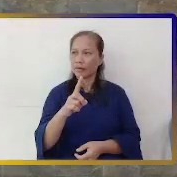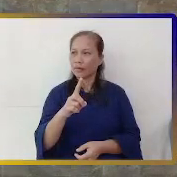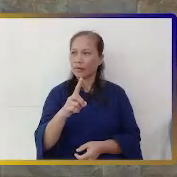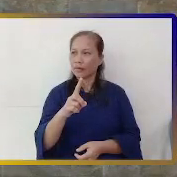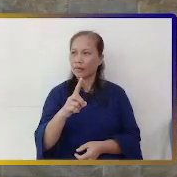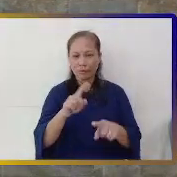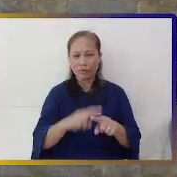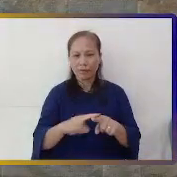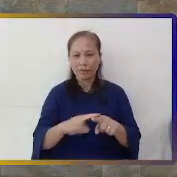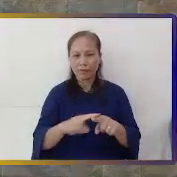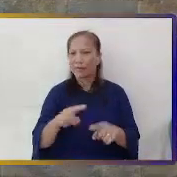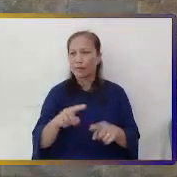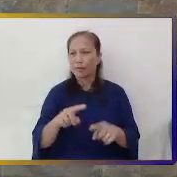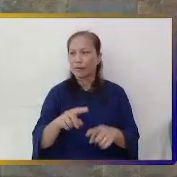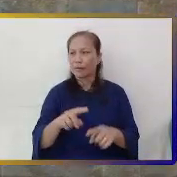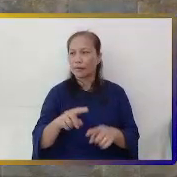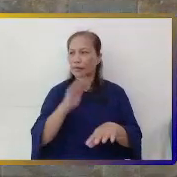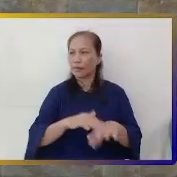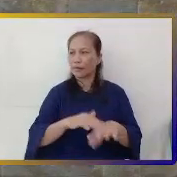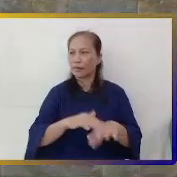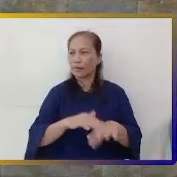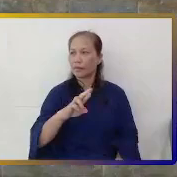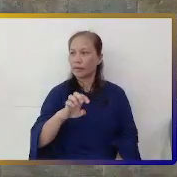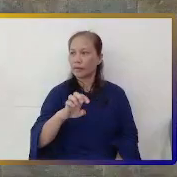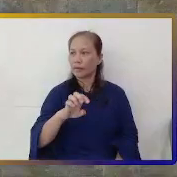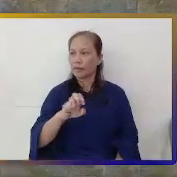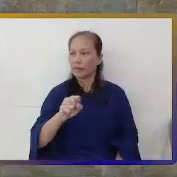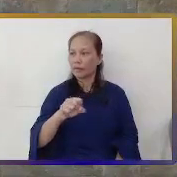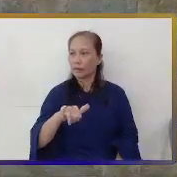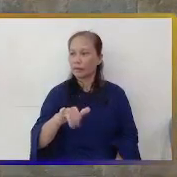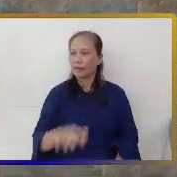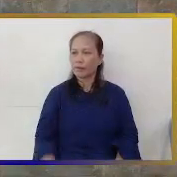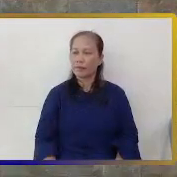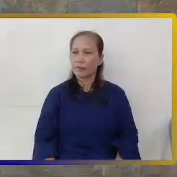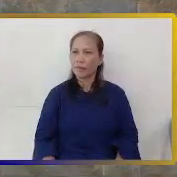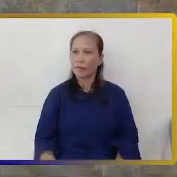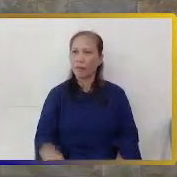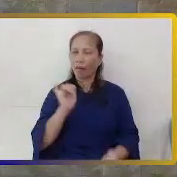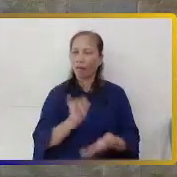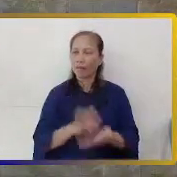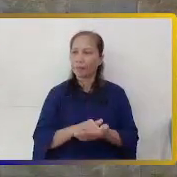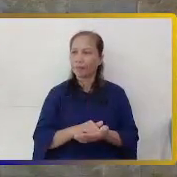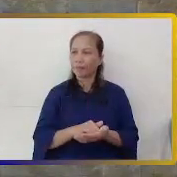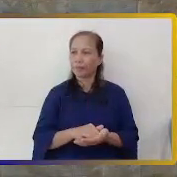at ang tawag sayo ay heretic you see now isa dahil sa n